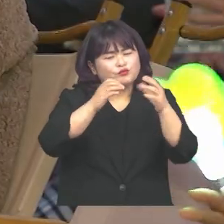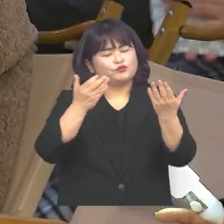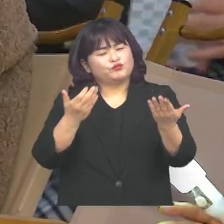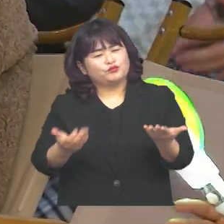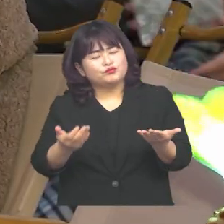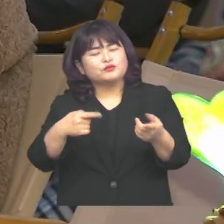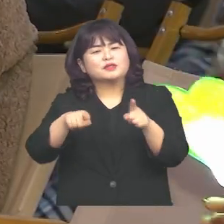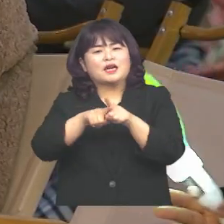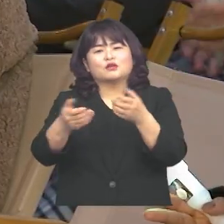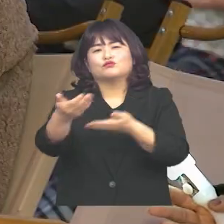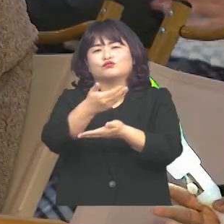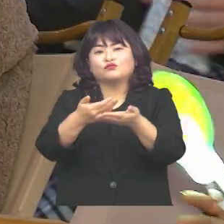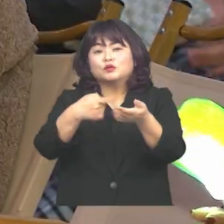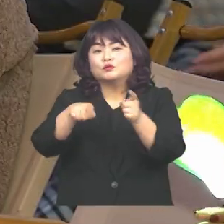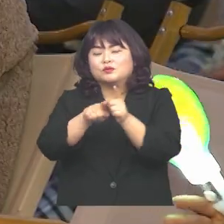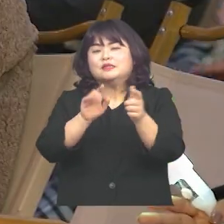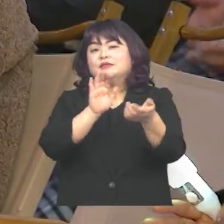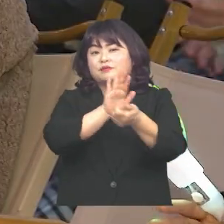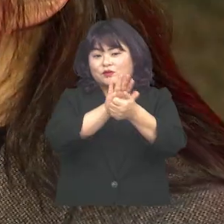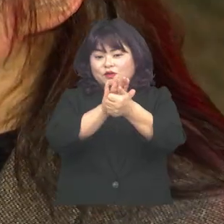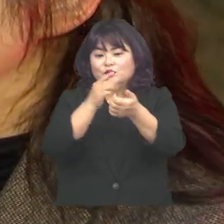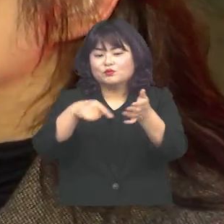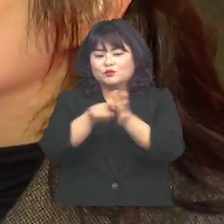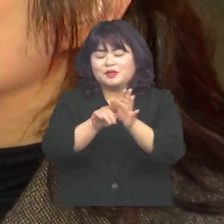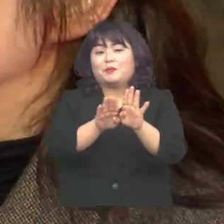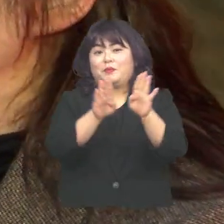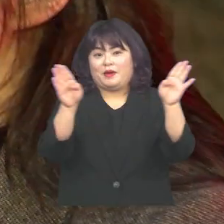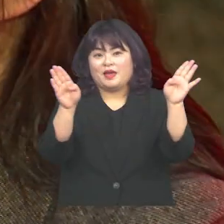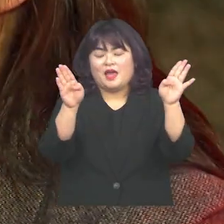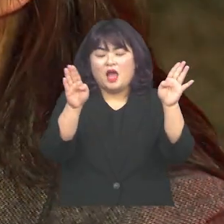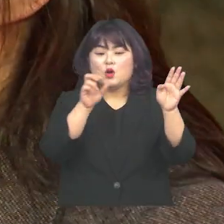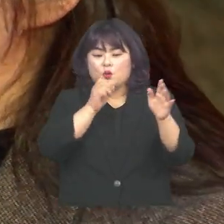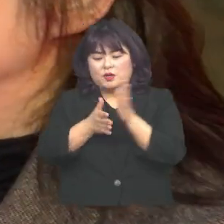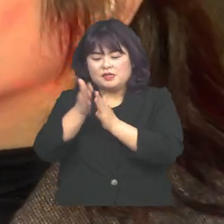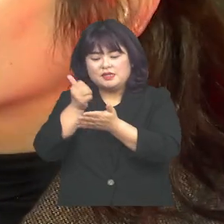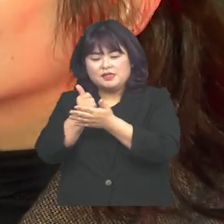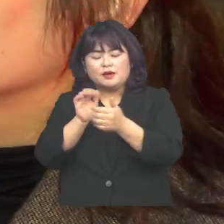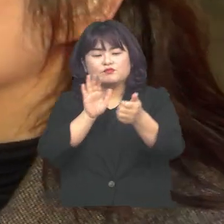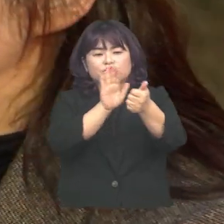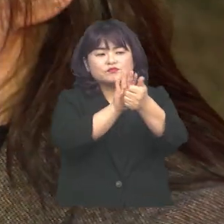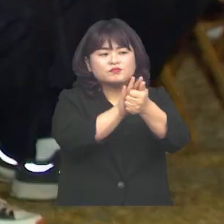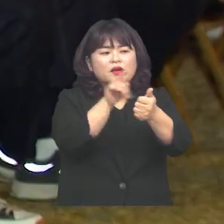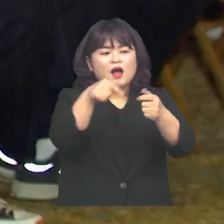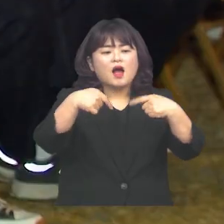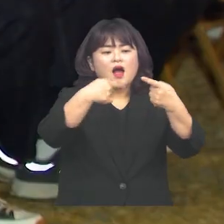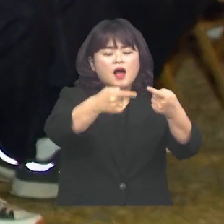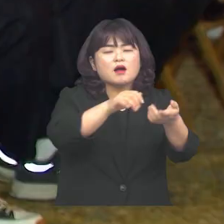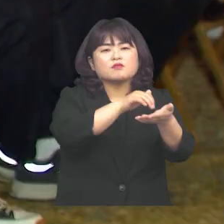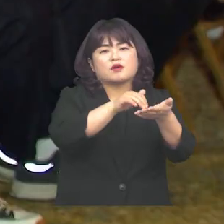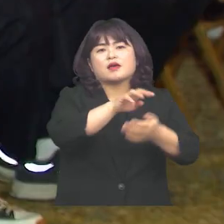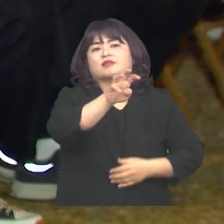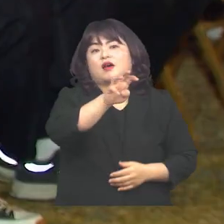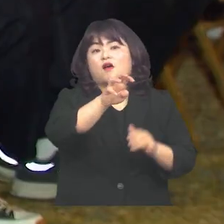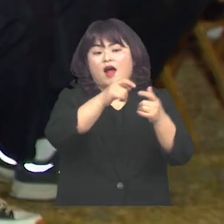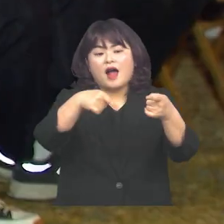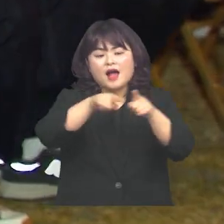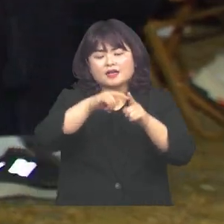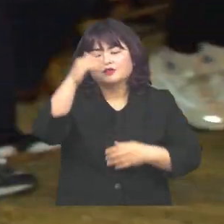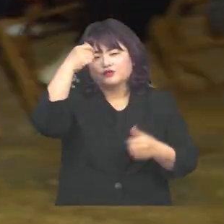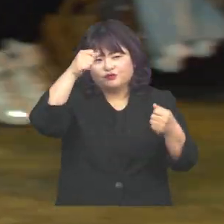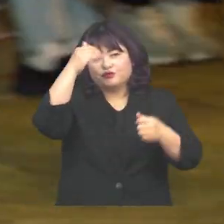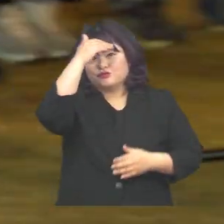만남과 교류의 시간을 가질 수 있도록 지원하고자 마련됐으며 이 시장은 행사에 참석한 30명의 청년과 함께